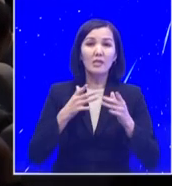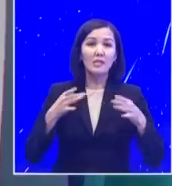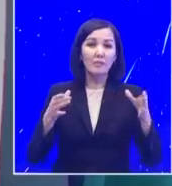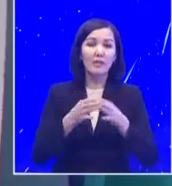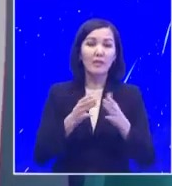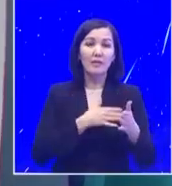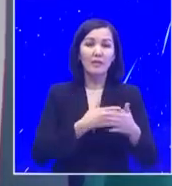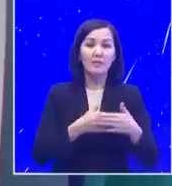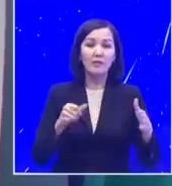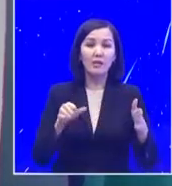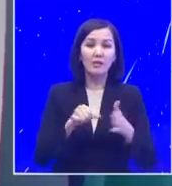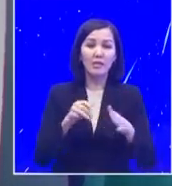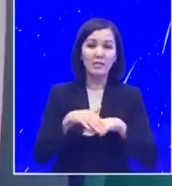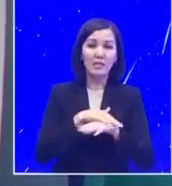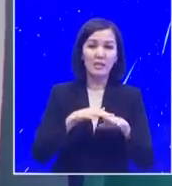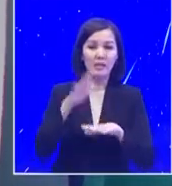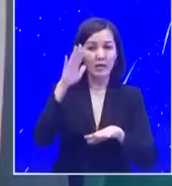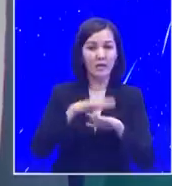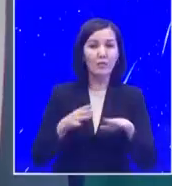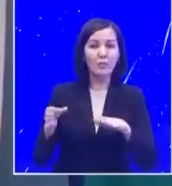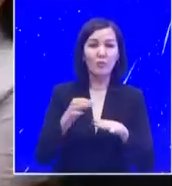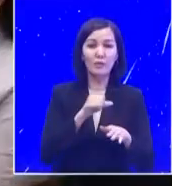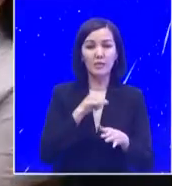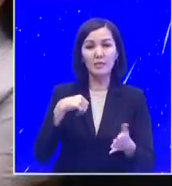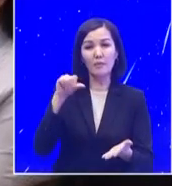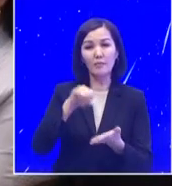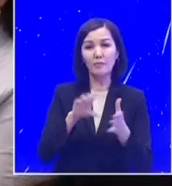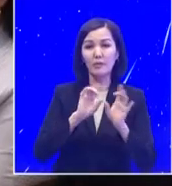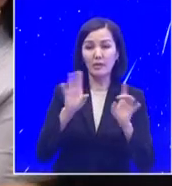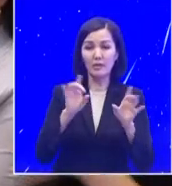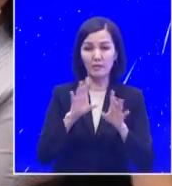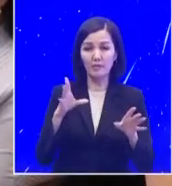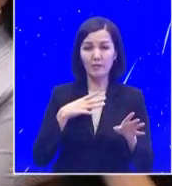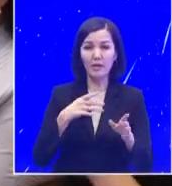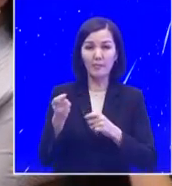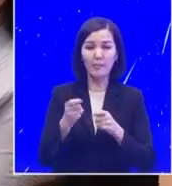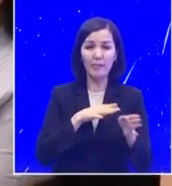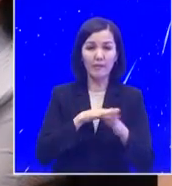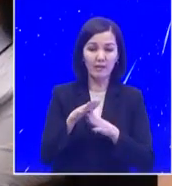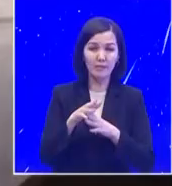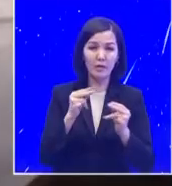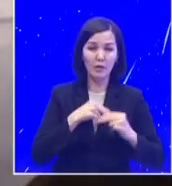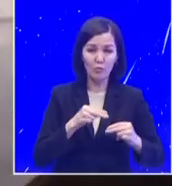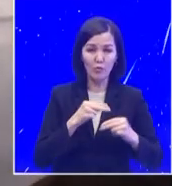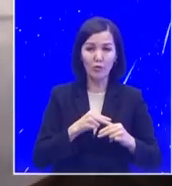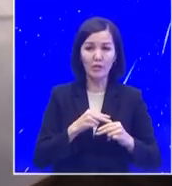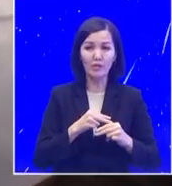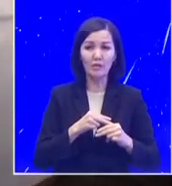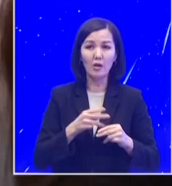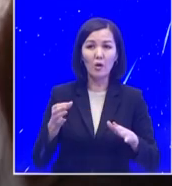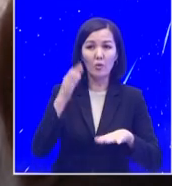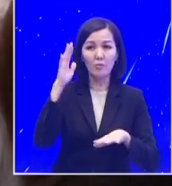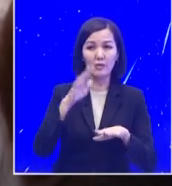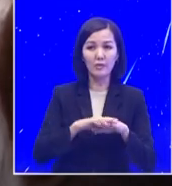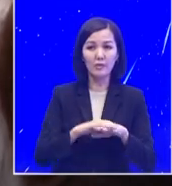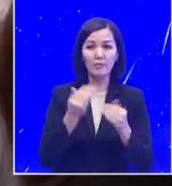основная активная часть населения, аким Алматинской области лично информирует собравшихся о проводимых в регионе делах. По словам Аманды Кабаталова,